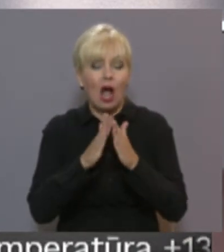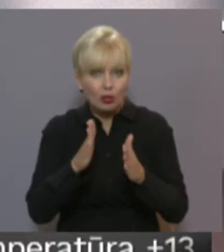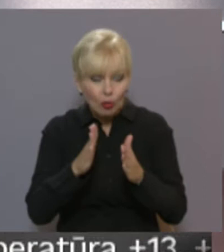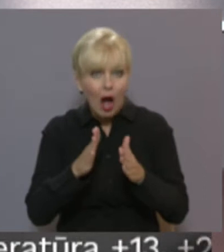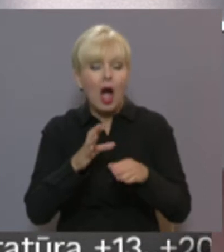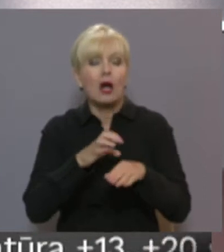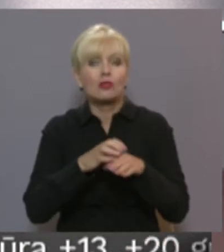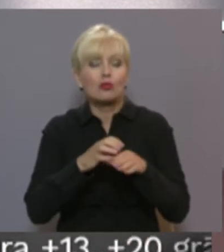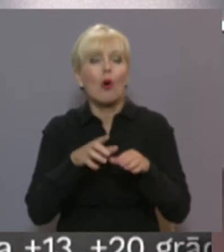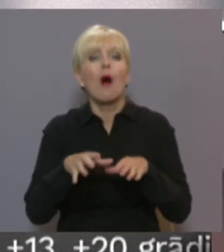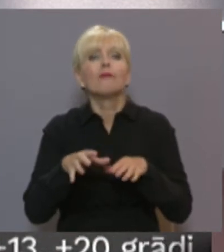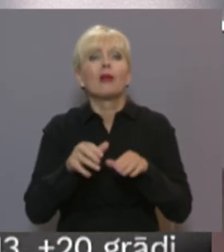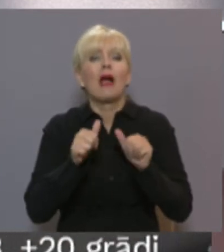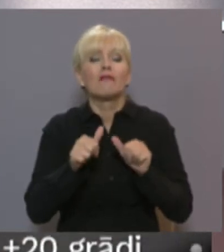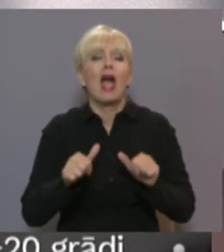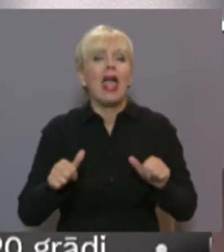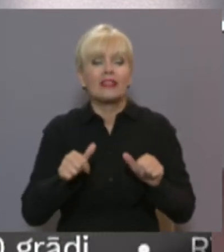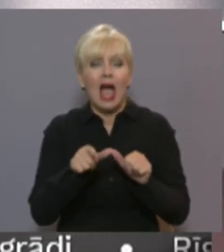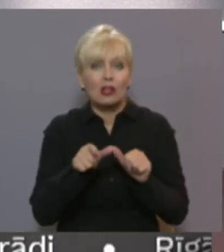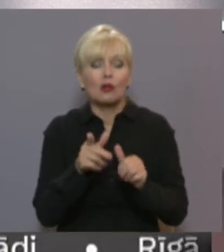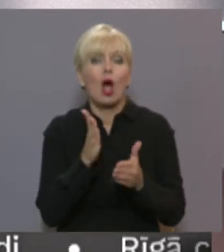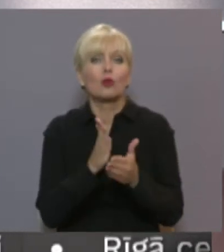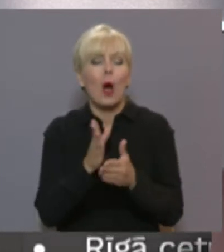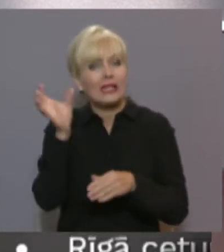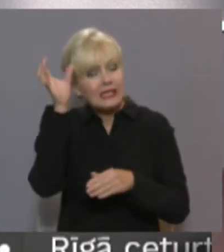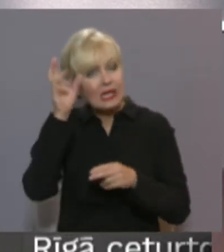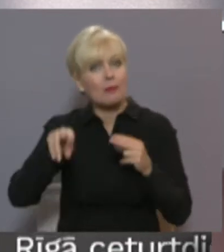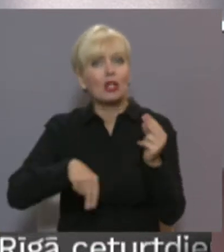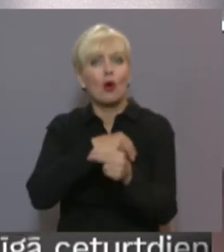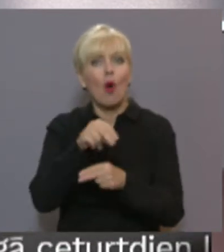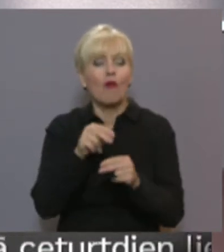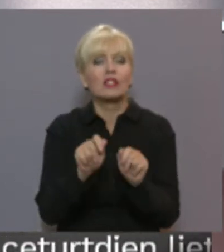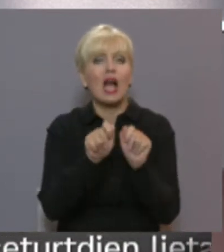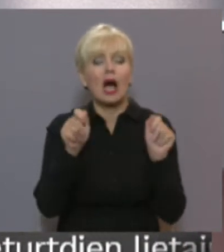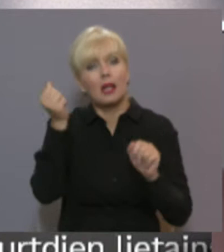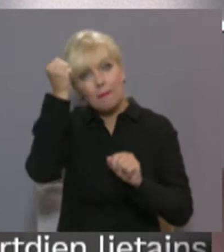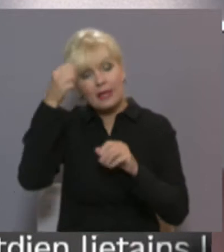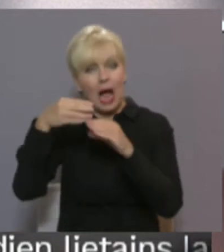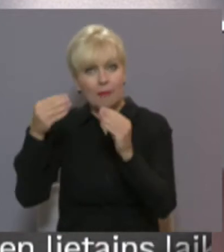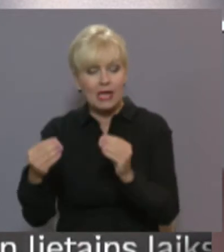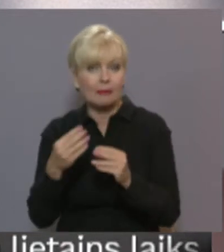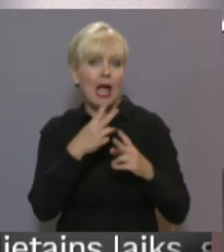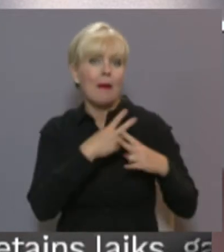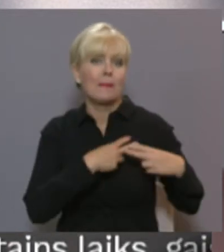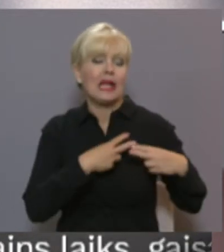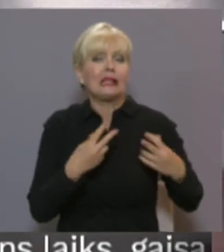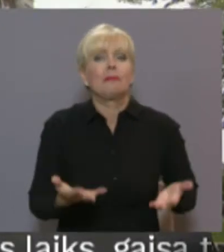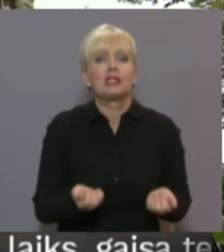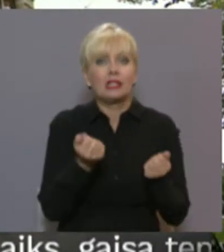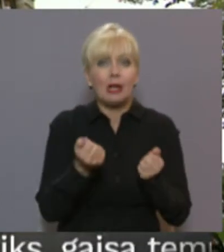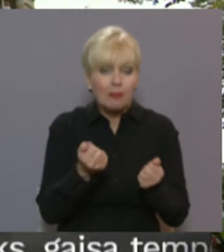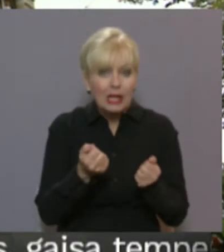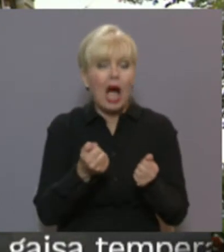biedrība. Tam par godu šodien notika zinātniskā konference un atklāta piemiņas plāksne biedrības dibinātājam. Veterinārā